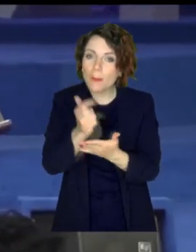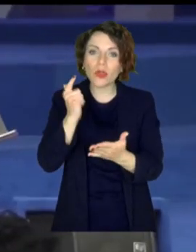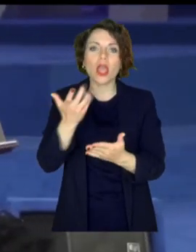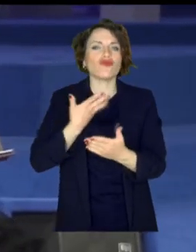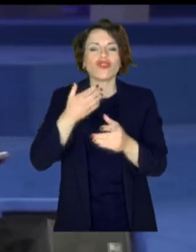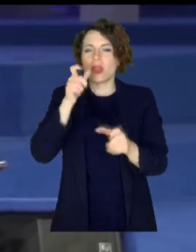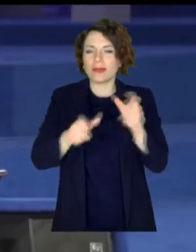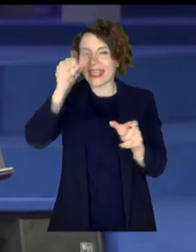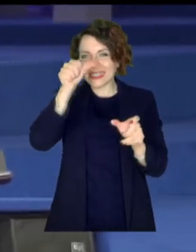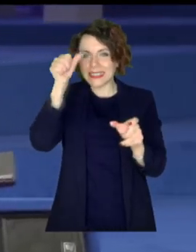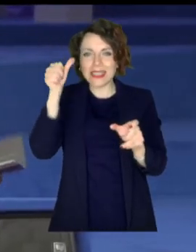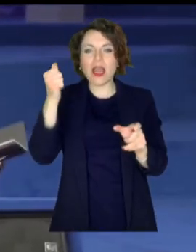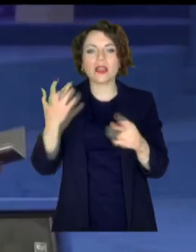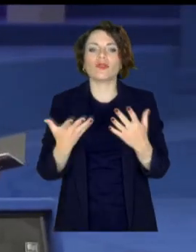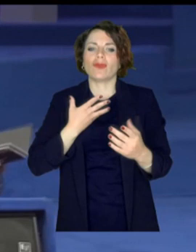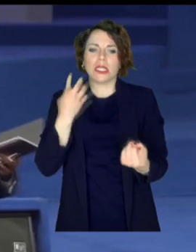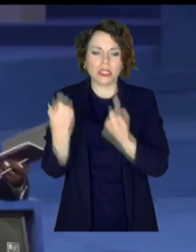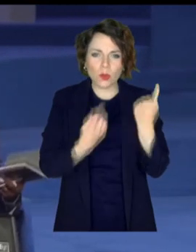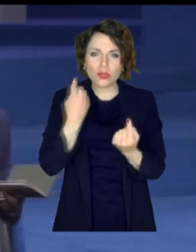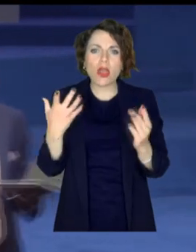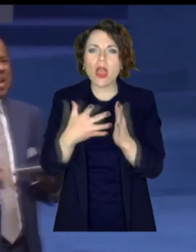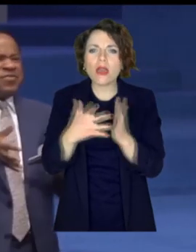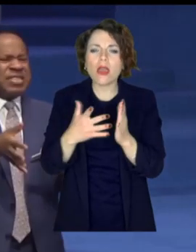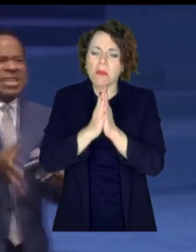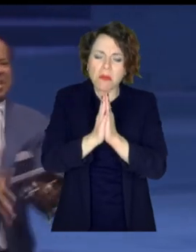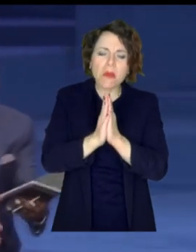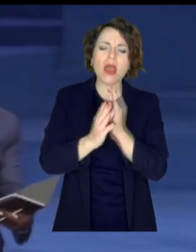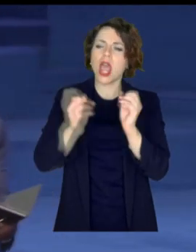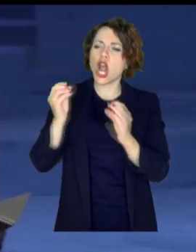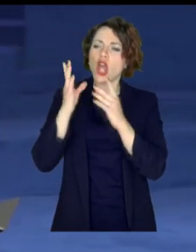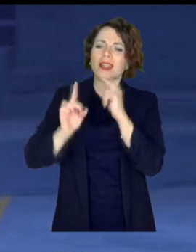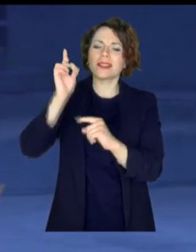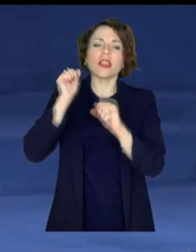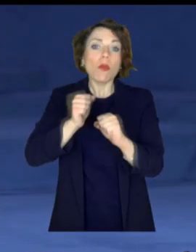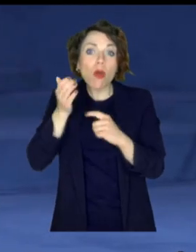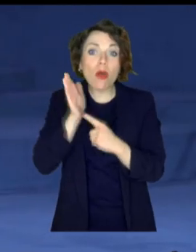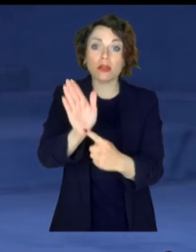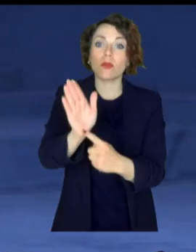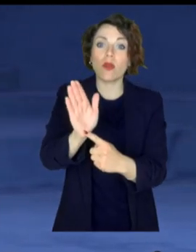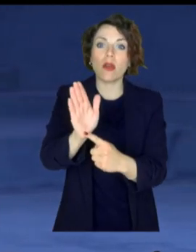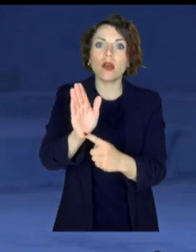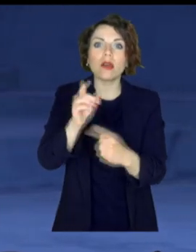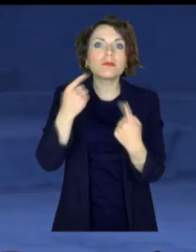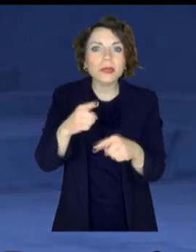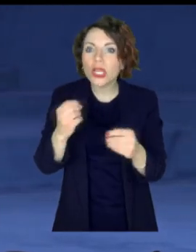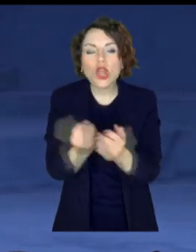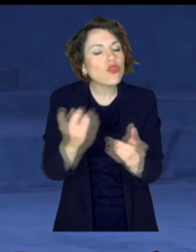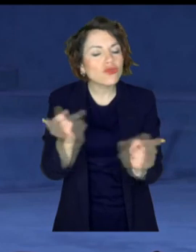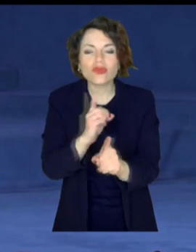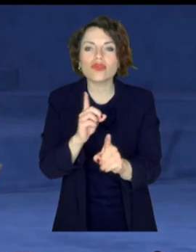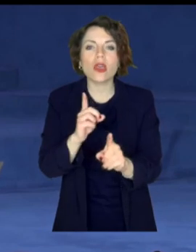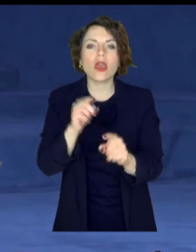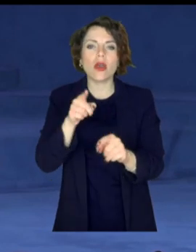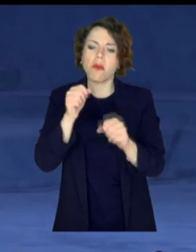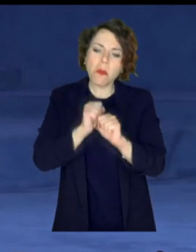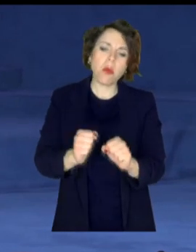in determinate situazioni e stanno pregando perché la gloria di Dio si manifesti in quella situazione. Non succederà. Puoi